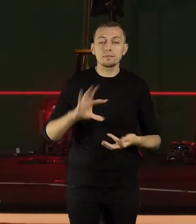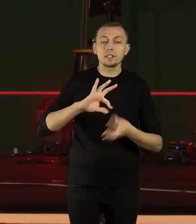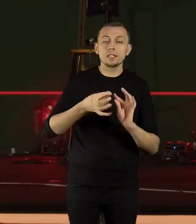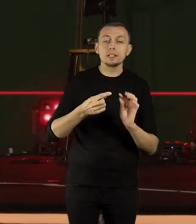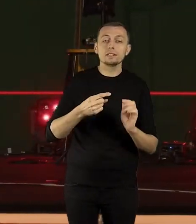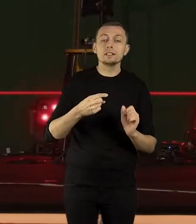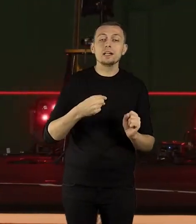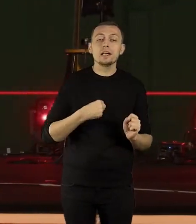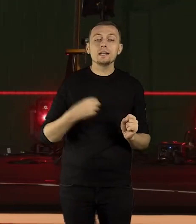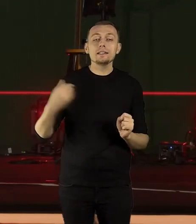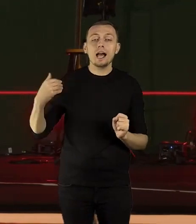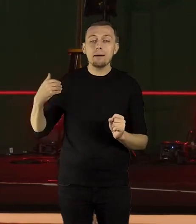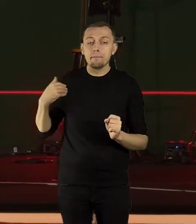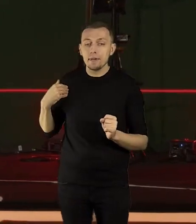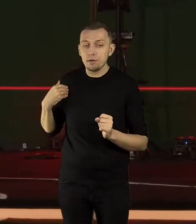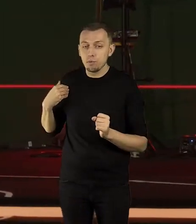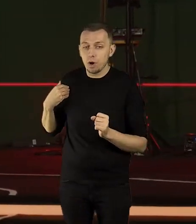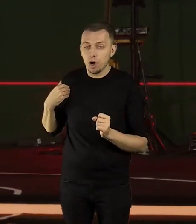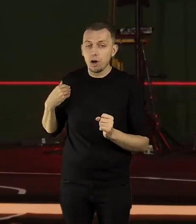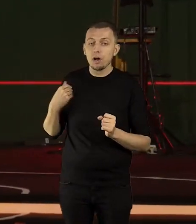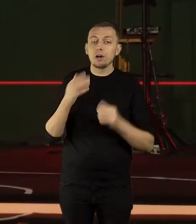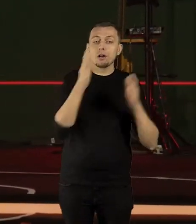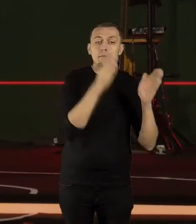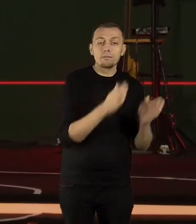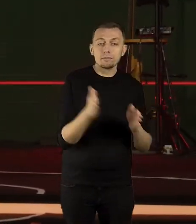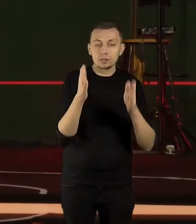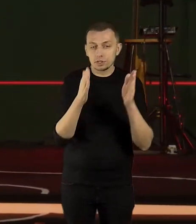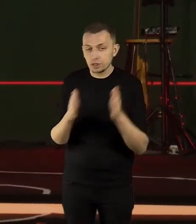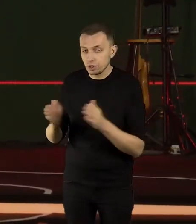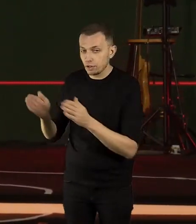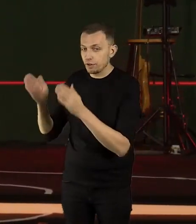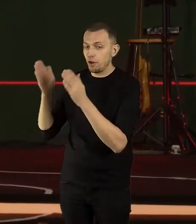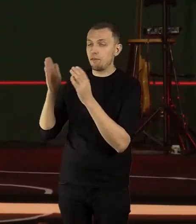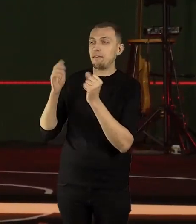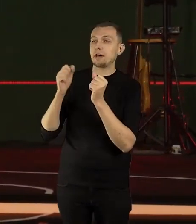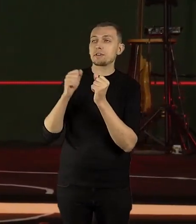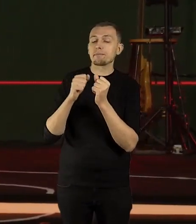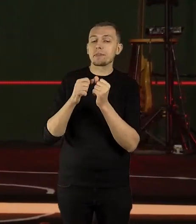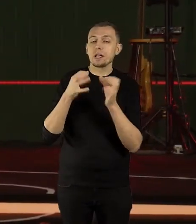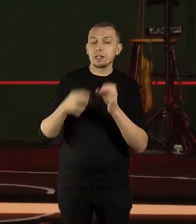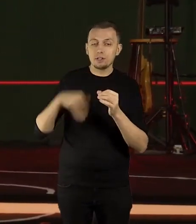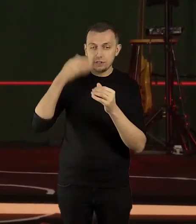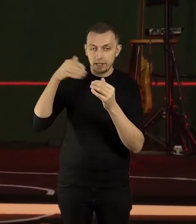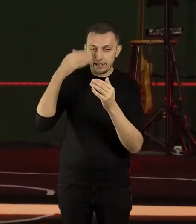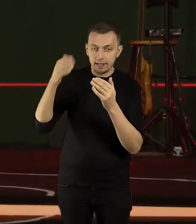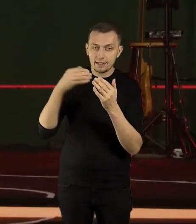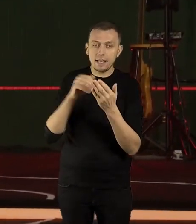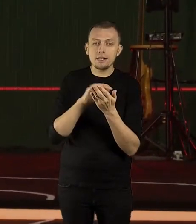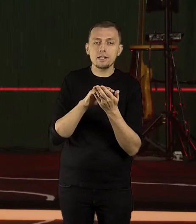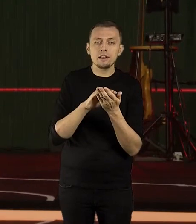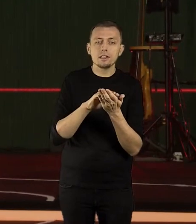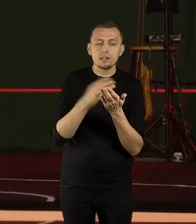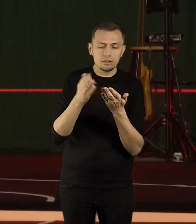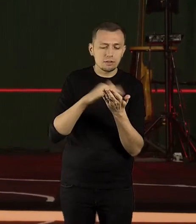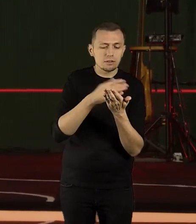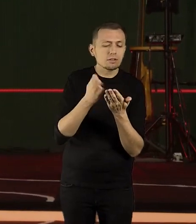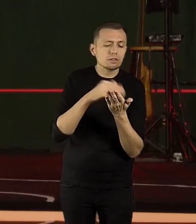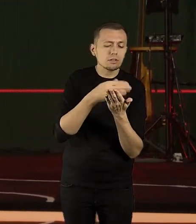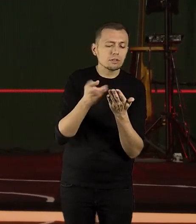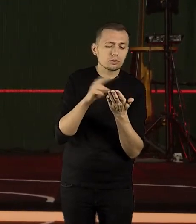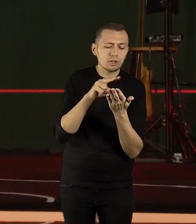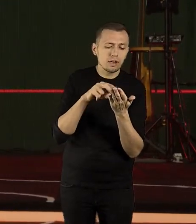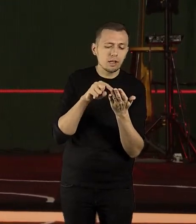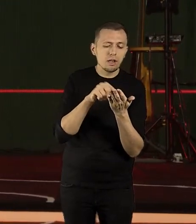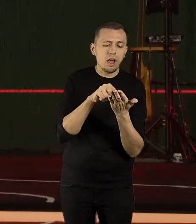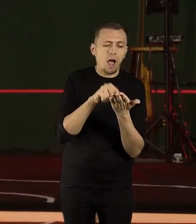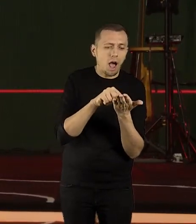mnie zainspirowało do przygotowania mojego nauczania, dotarło do mnie, że Magnifikat to jest pieśń